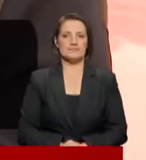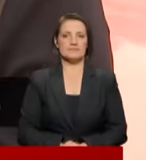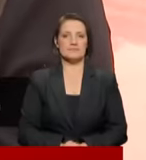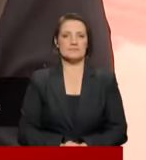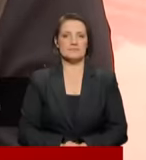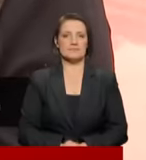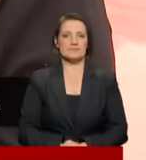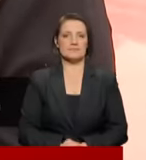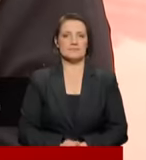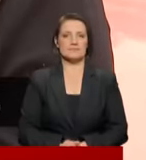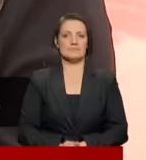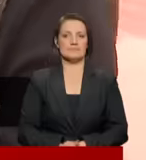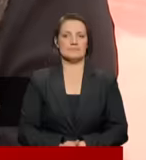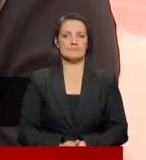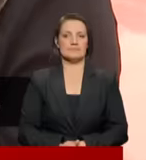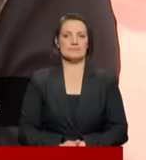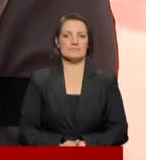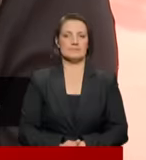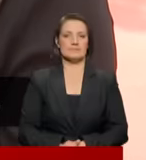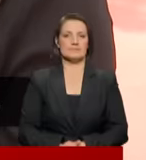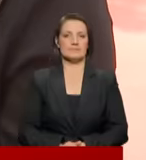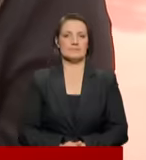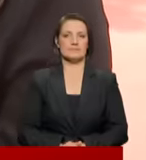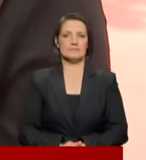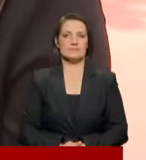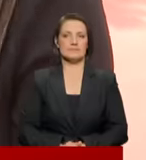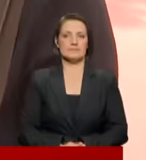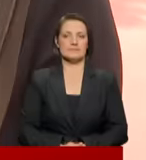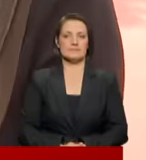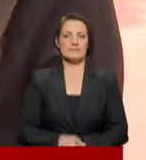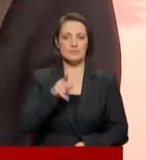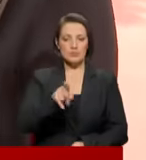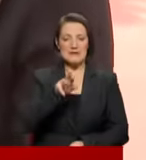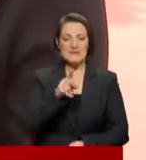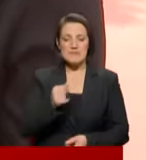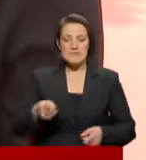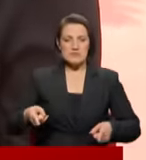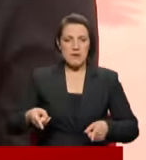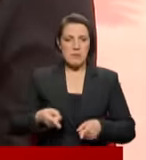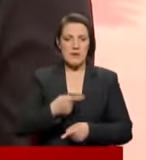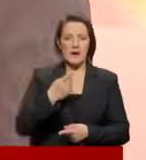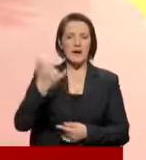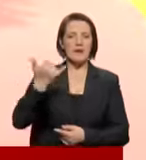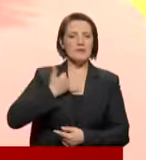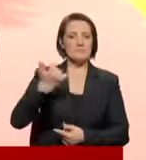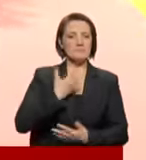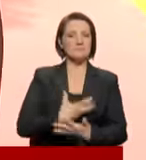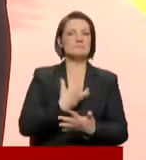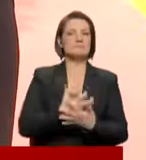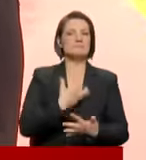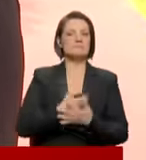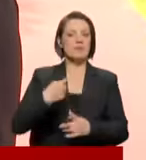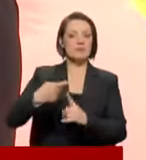savcı, ne bilmem kim, kimse buna mani engel olamaz. Ve bunun gibi bir sürü kayıtlar var.